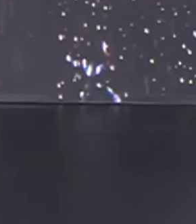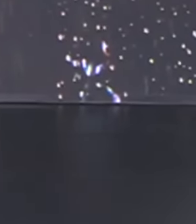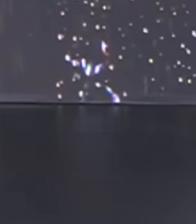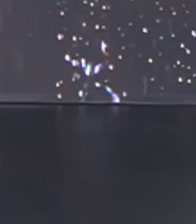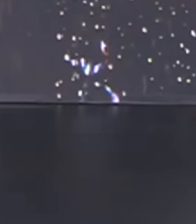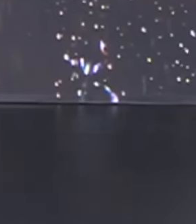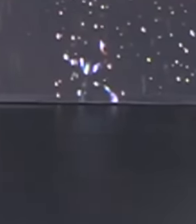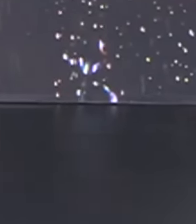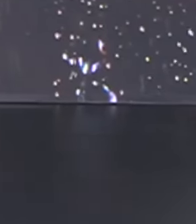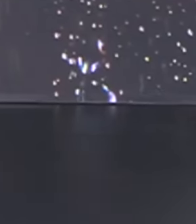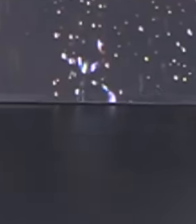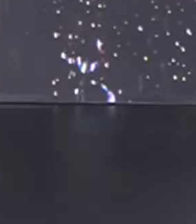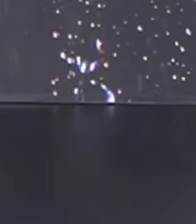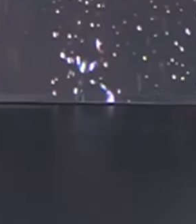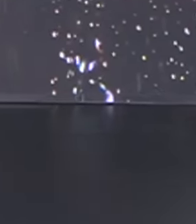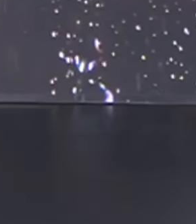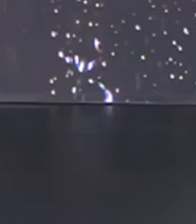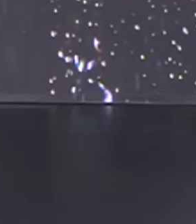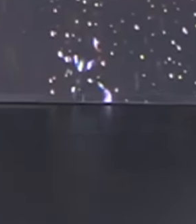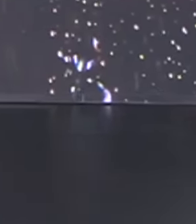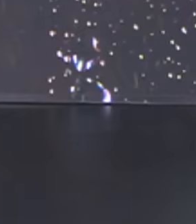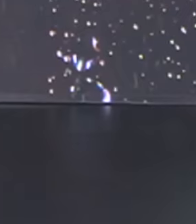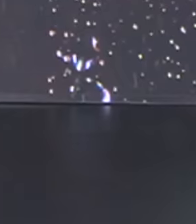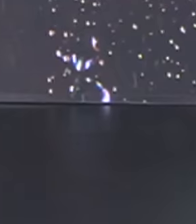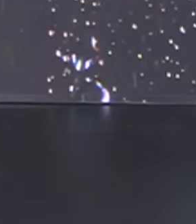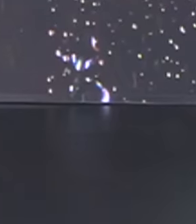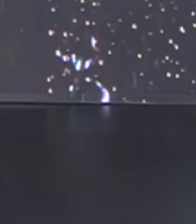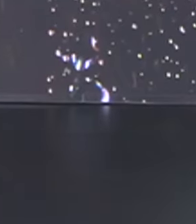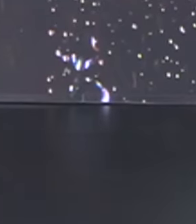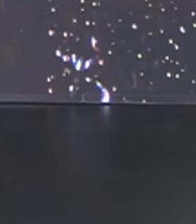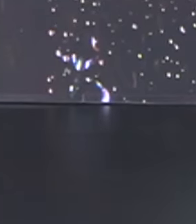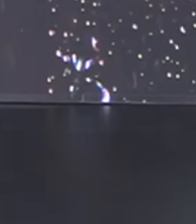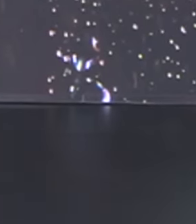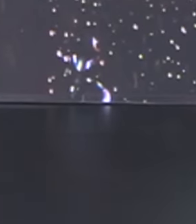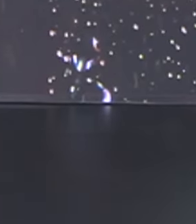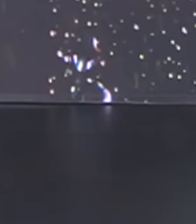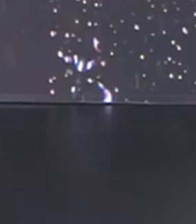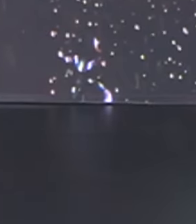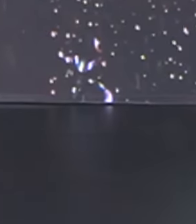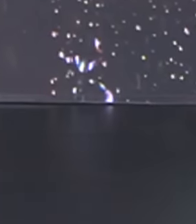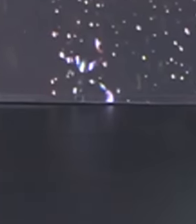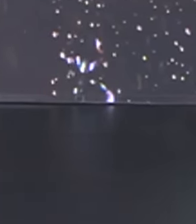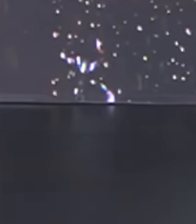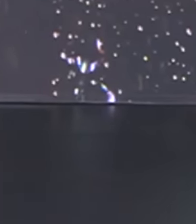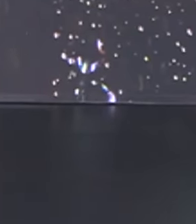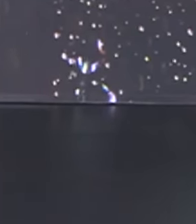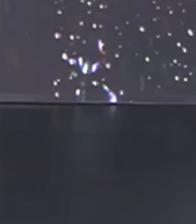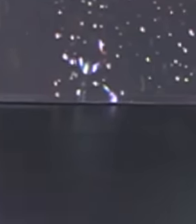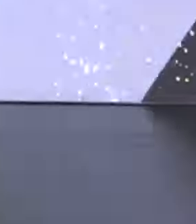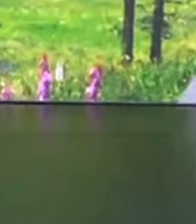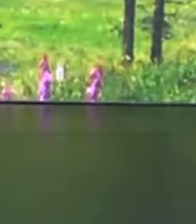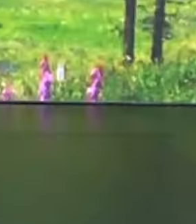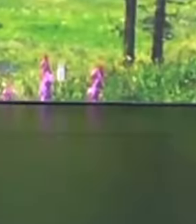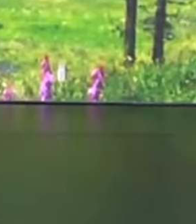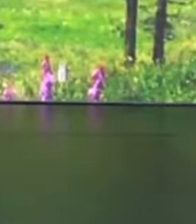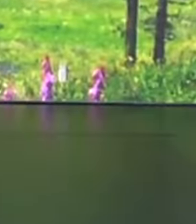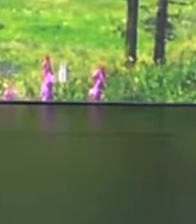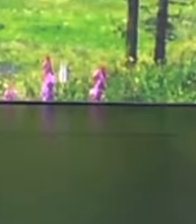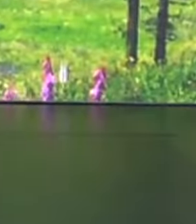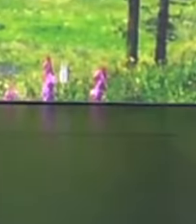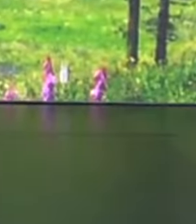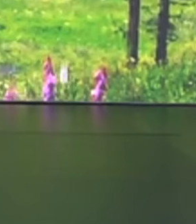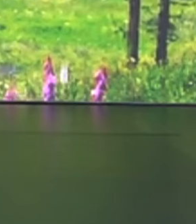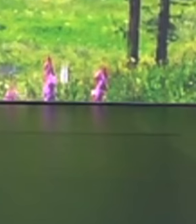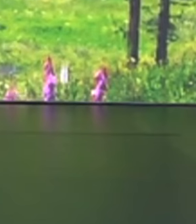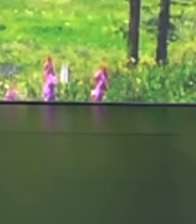түнде 17 градус, Ақтауда күндіз 26, түнде 24 градус жоғары болады. Оңтүстікте күн құбылмалы. Мәселен,